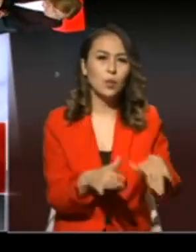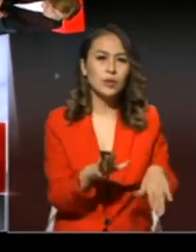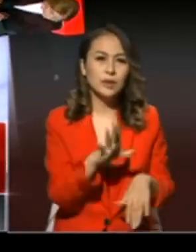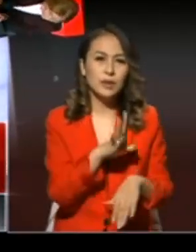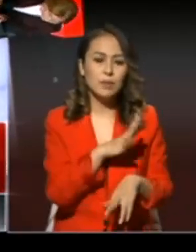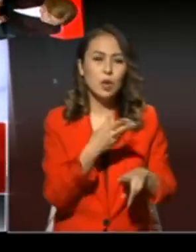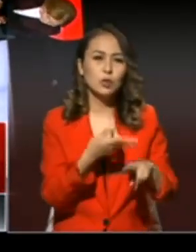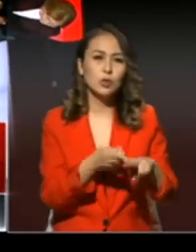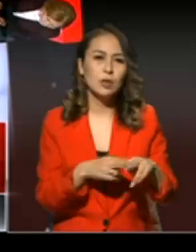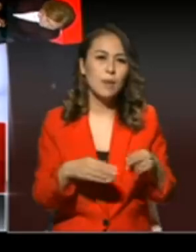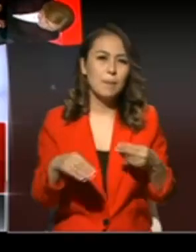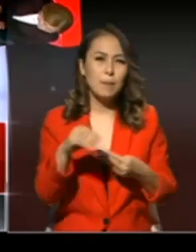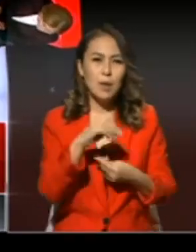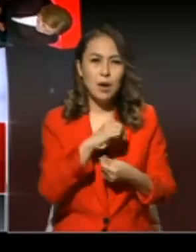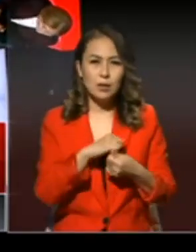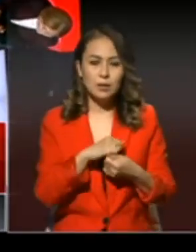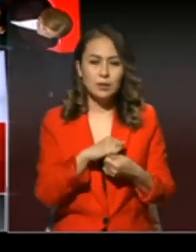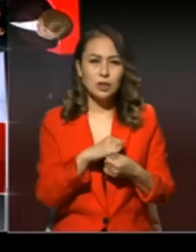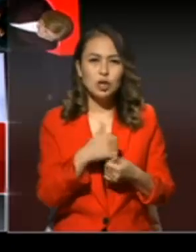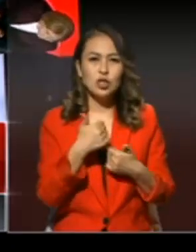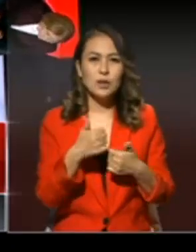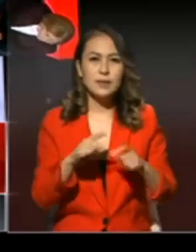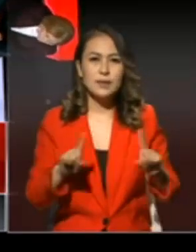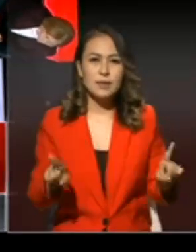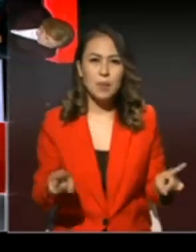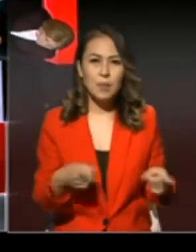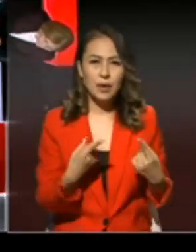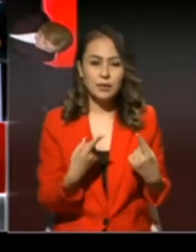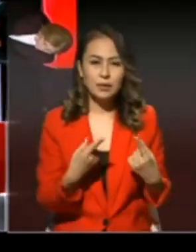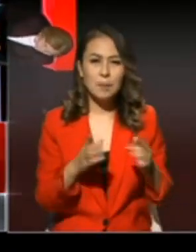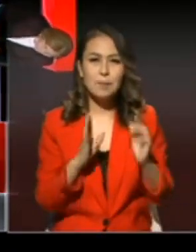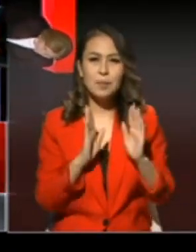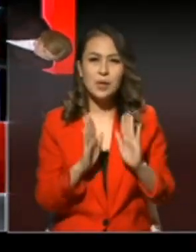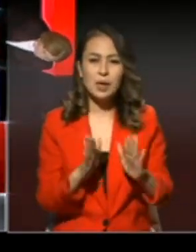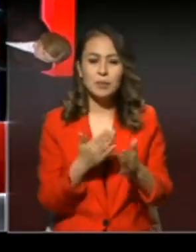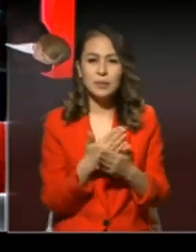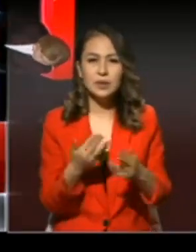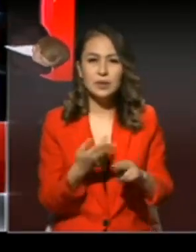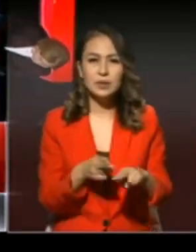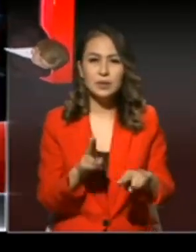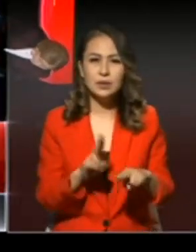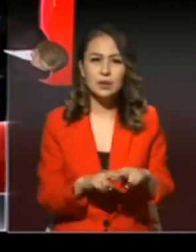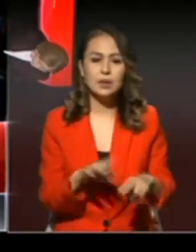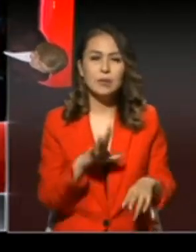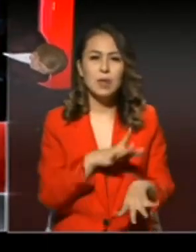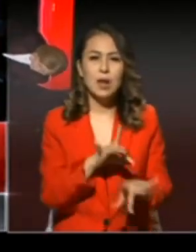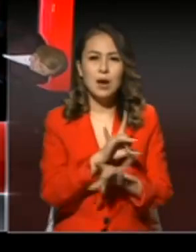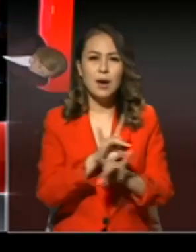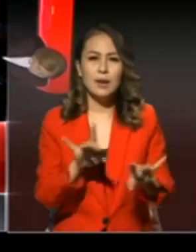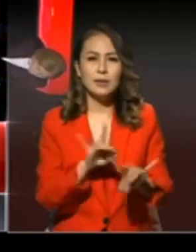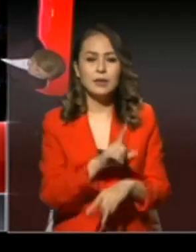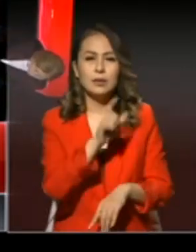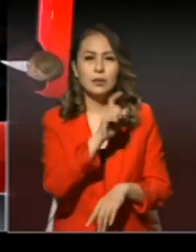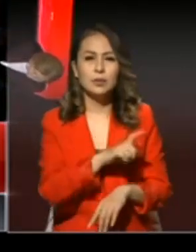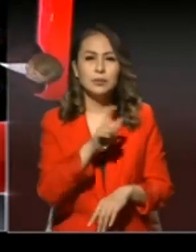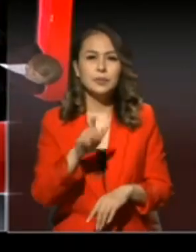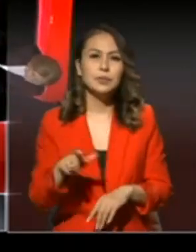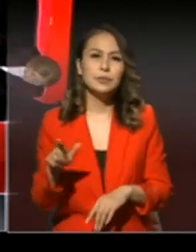сондықтан оның барлығы жақсы дамыған. Бірақ мына жаңағы айтқан адамның несі,